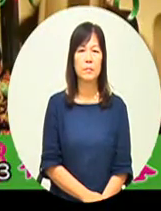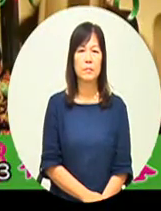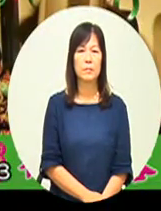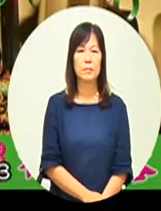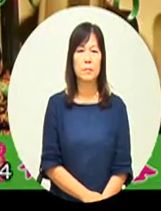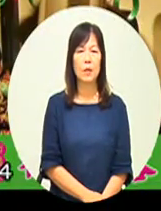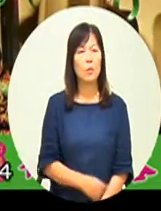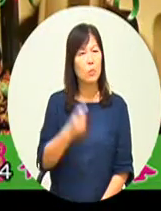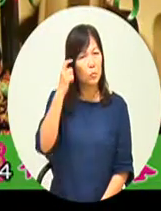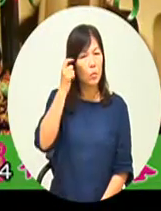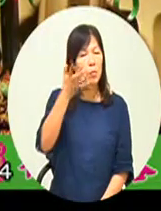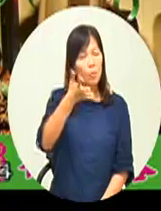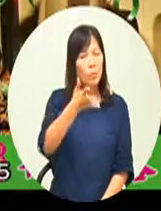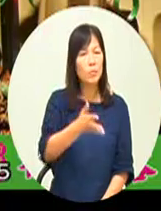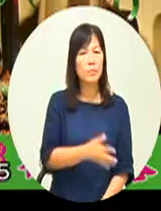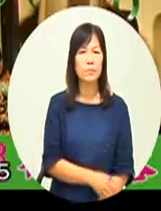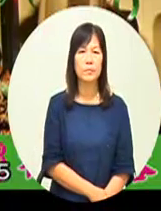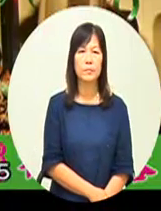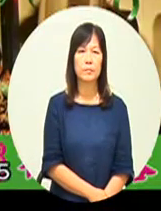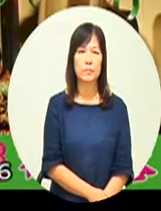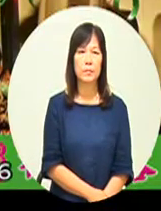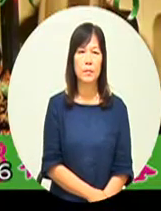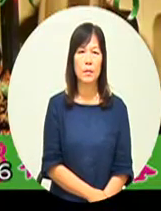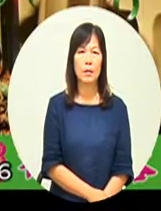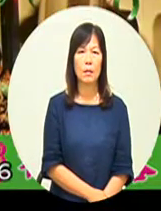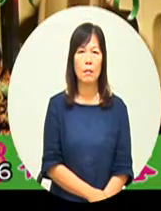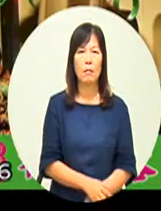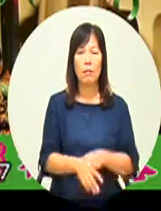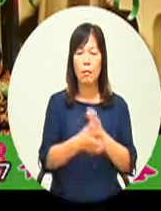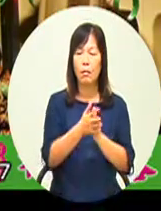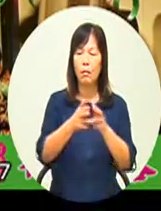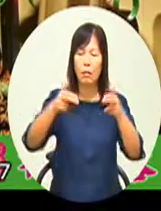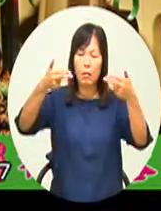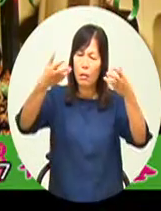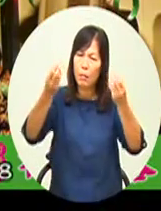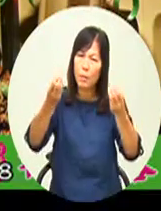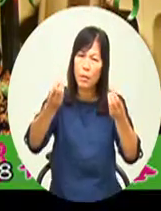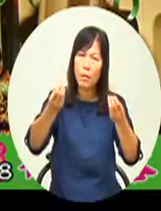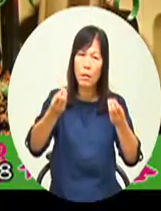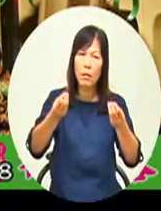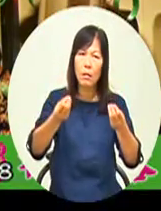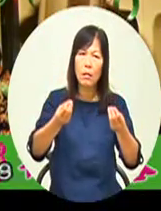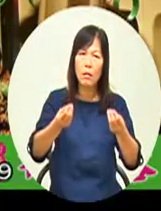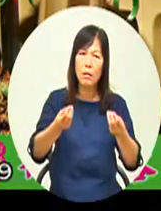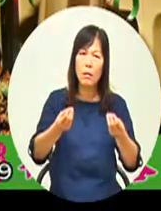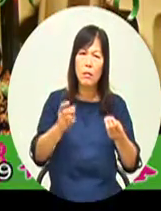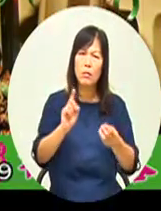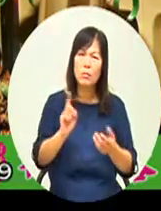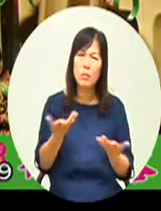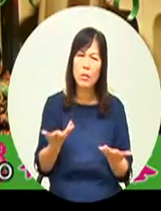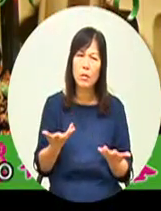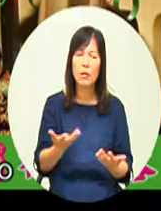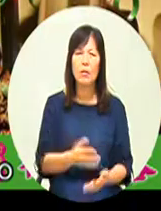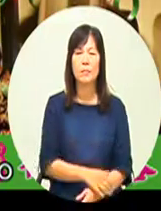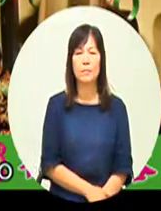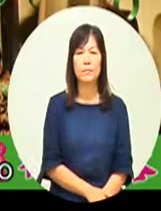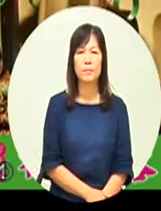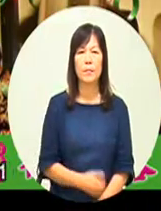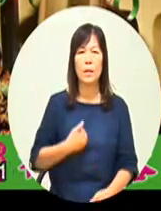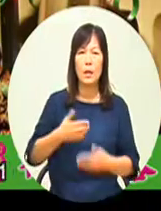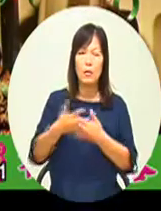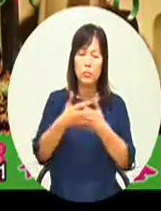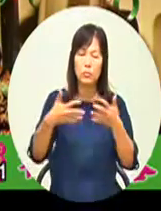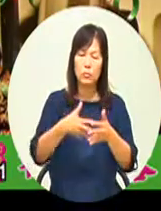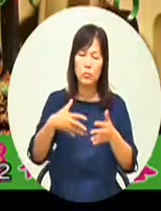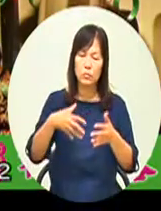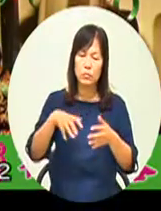啊，我请问，拢无监视器，安那会安呢？那我们交通局是不是冇责任